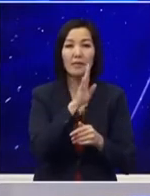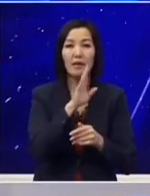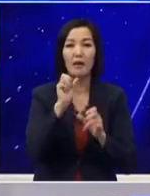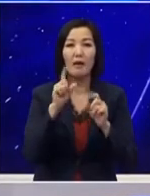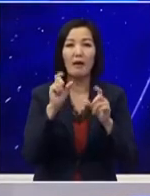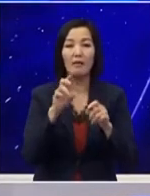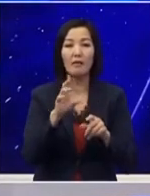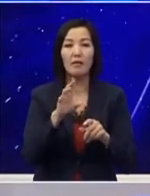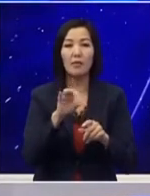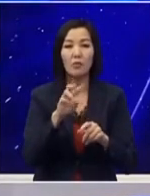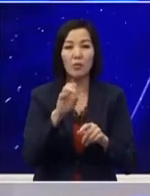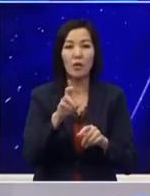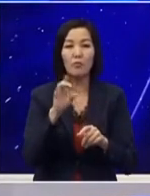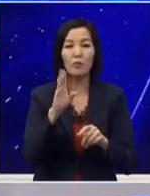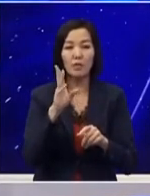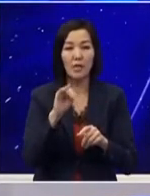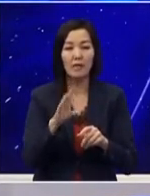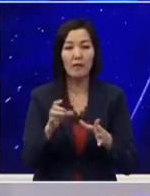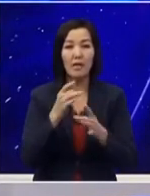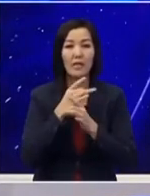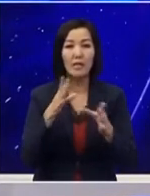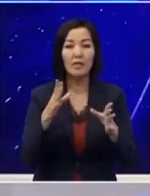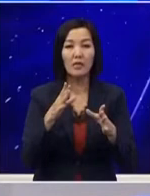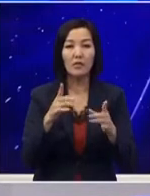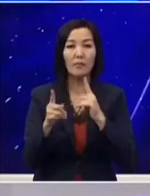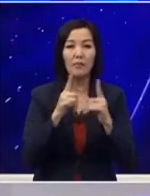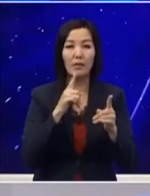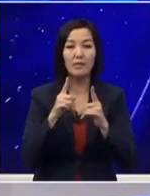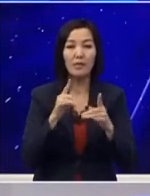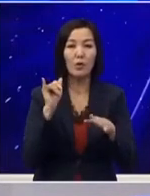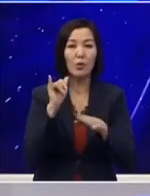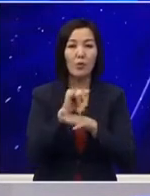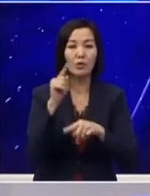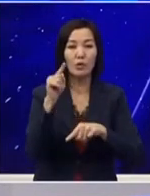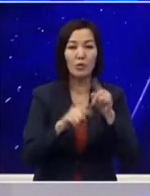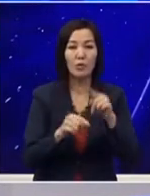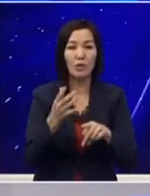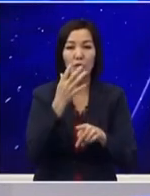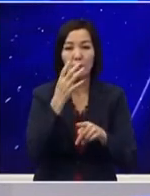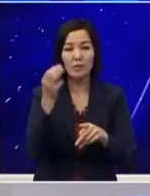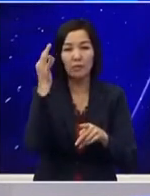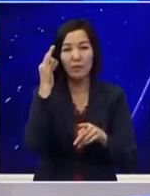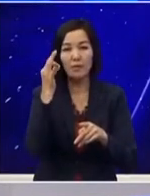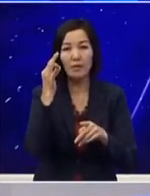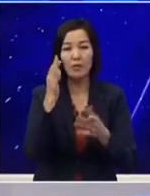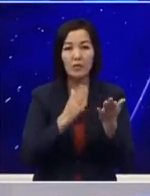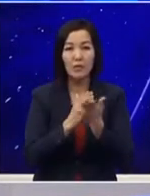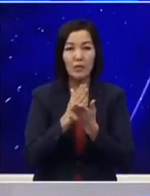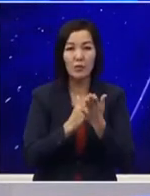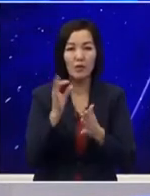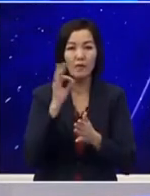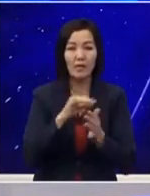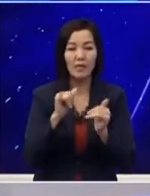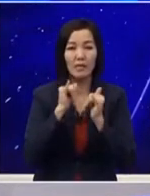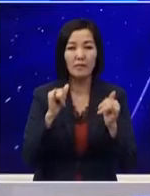«Алтын Алка» Турар Бостановой. На торжественном митинге гости и родственники с теплом вспоминали ее заслуги и вклад